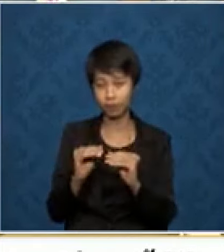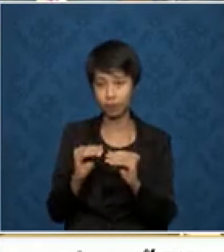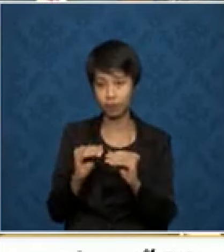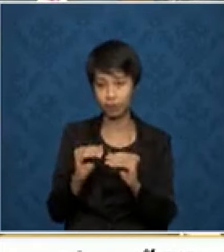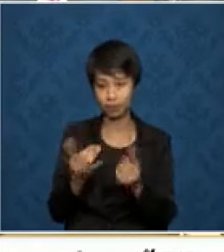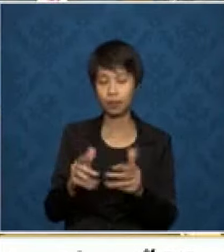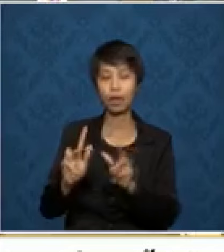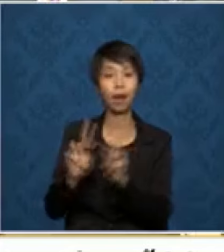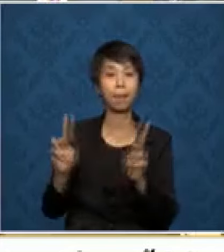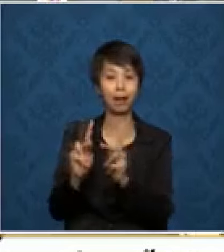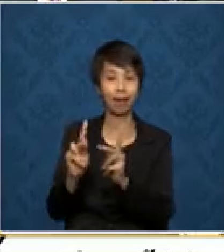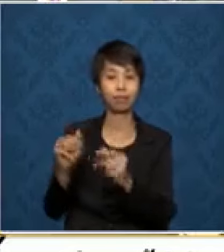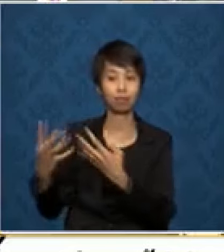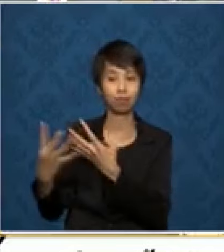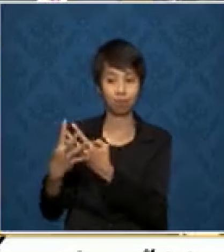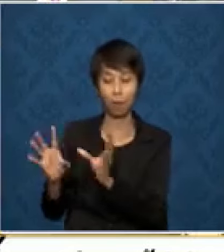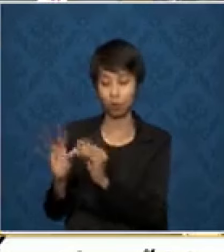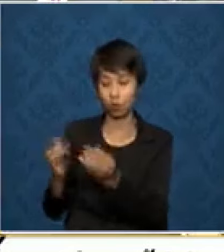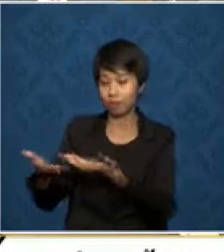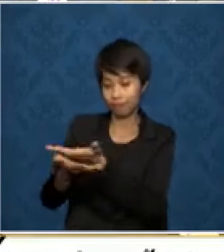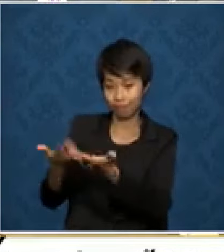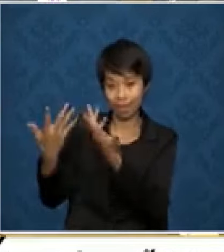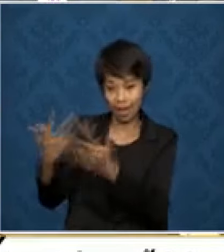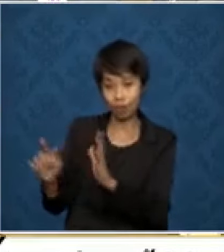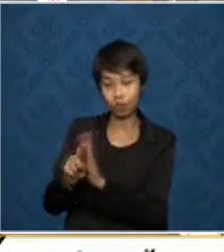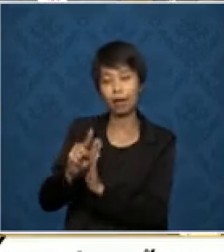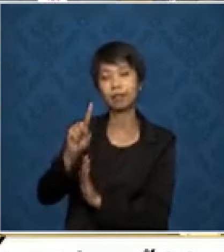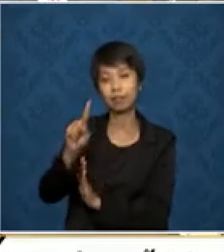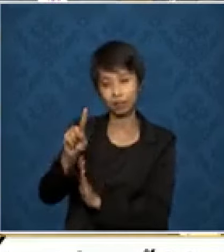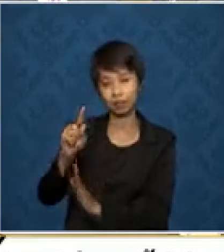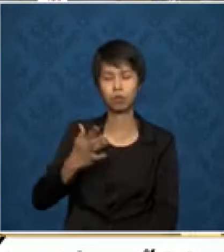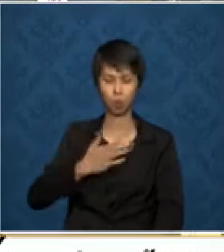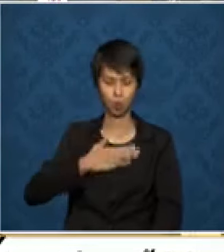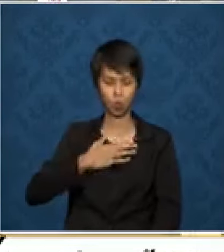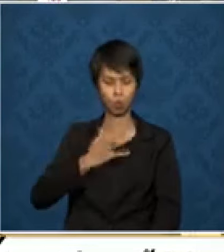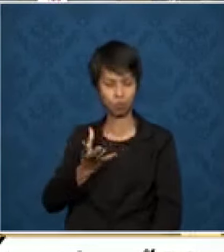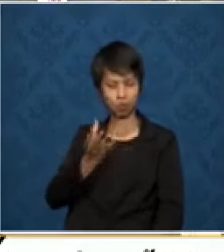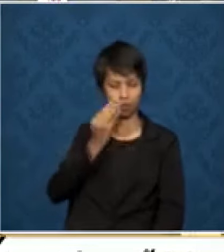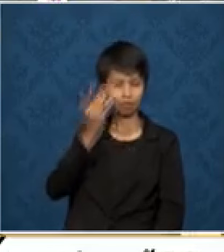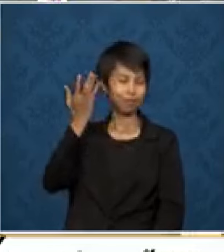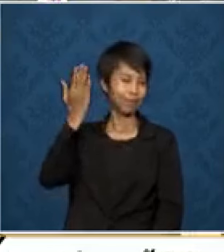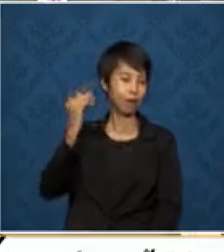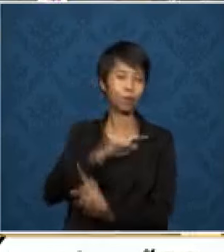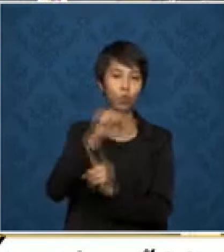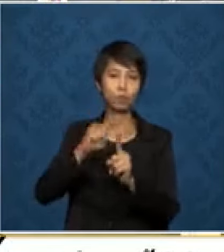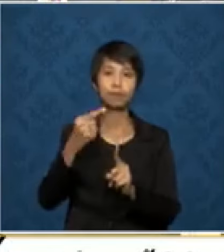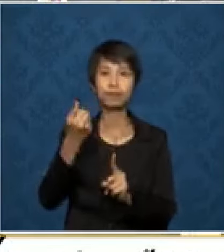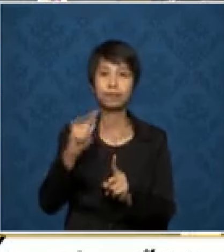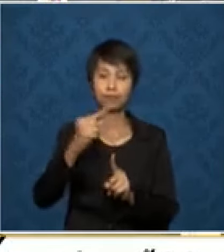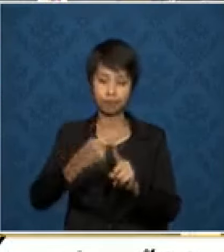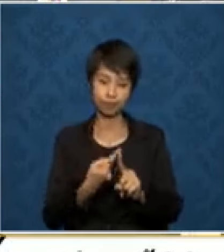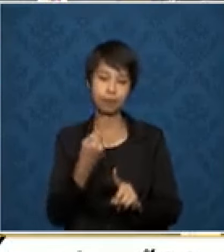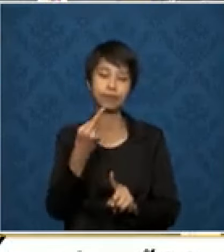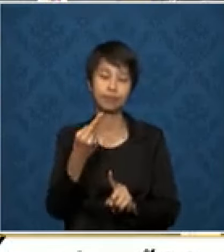คณะกรรมการราชทัณฑ์ไปแล้วครั้งหนึ่งเท่าที่ผมทราบเมื่อ 11มกราคมที่